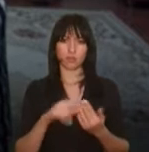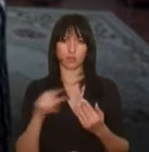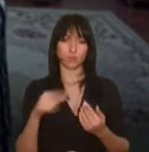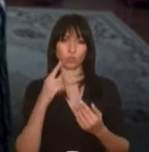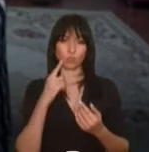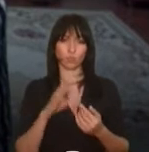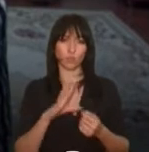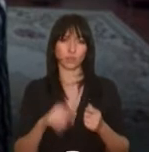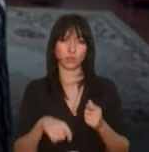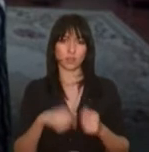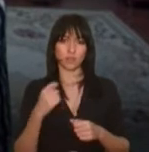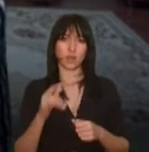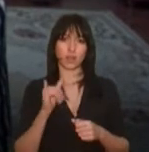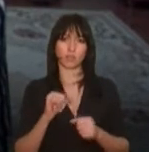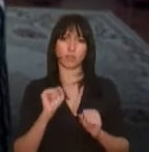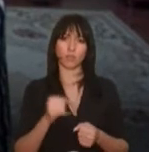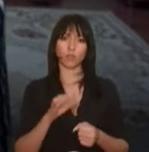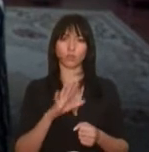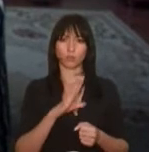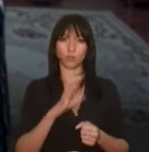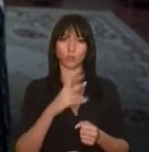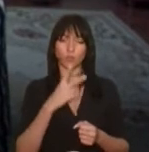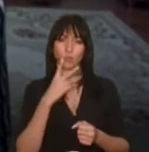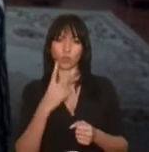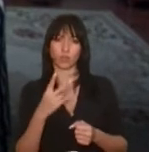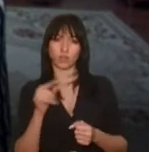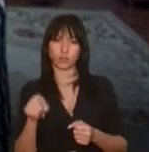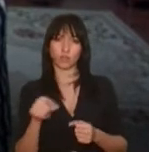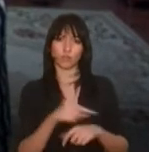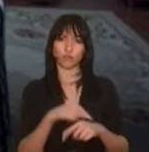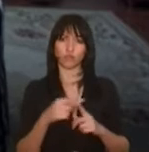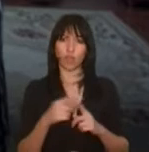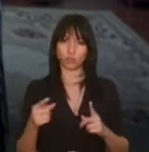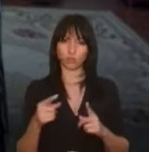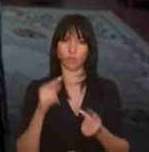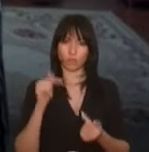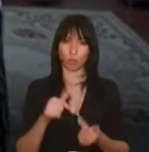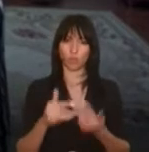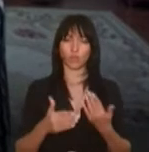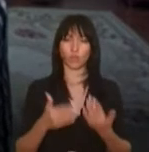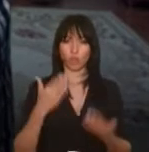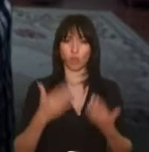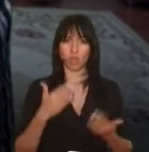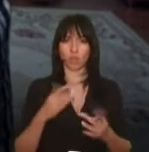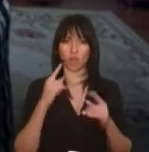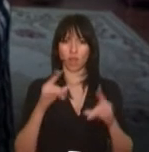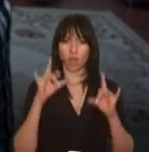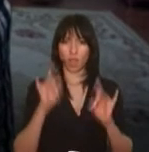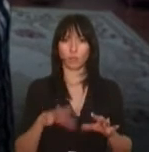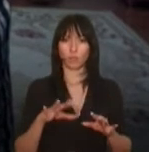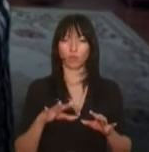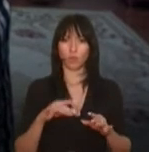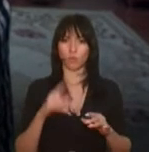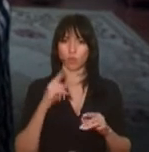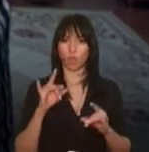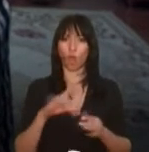і хвороба може прогресувати до пори до часу, і вона непомітна, але наступає раптова декомпенсація.